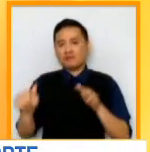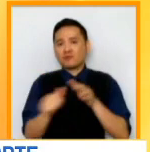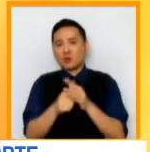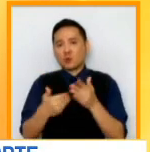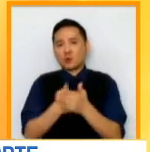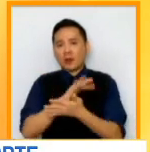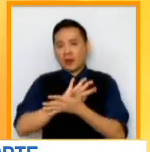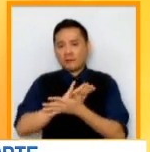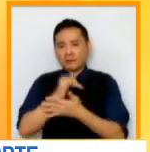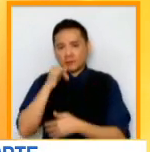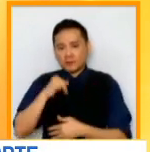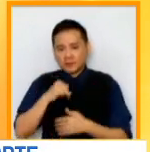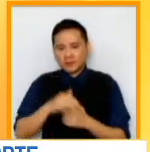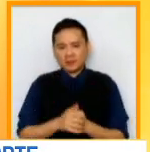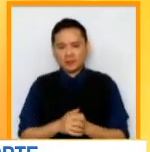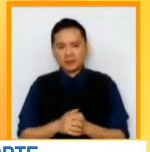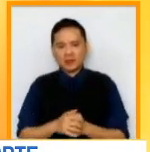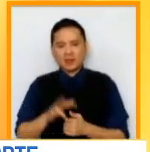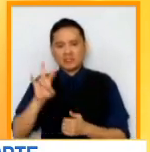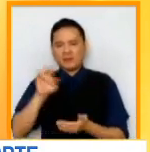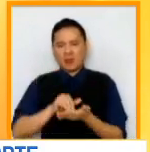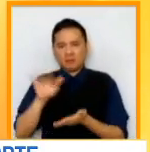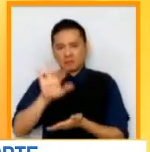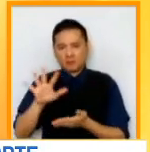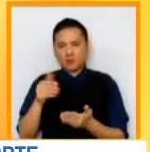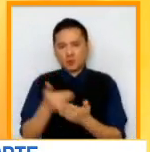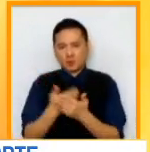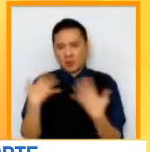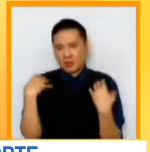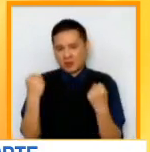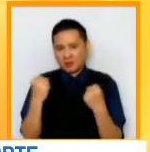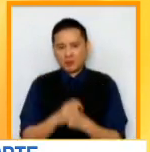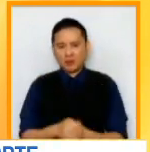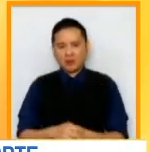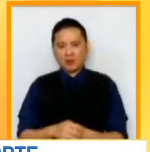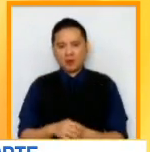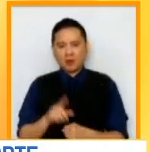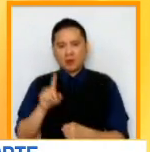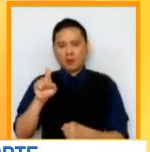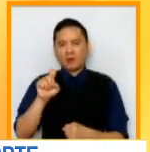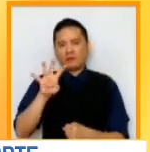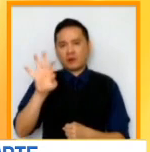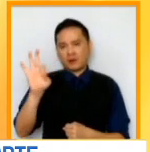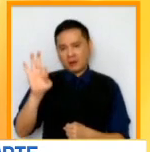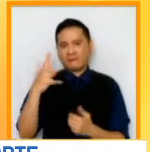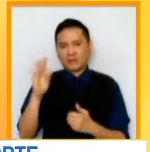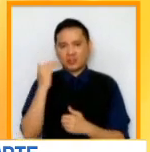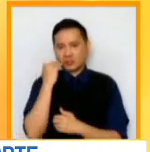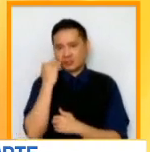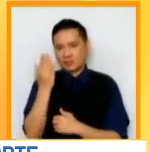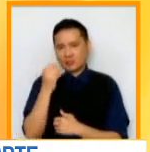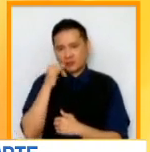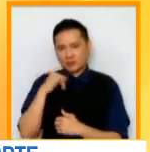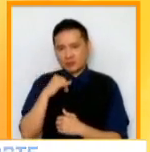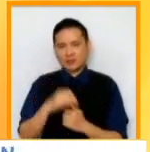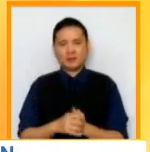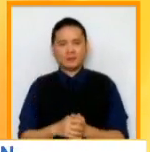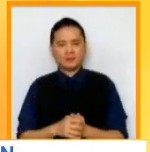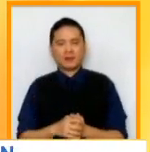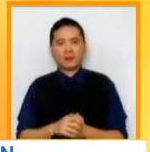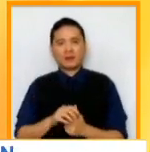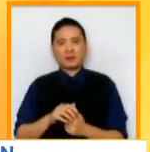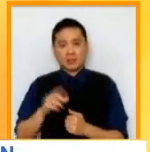7,561 ang mga bagong gumaling, habang 149 naman ang nadagdag sa mga nasawi. Ayon sa DOH, 5 laboratorio ang